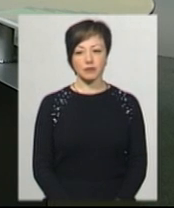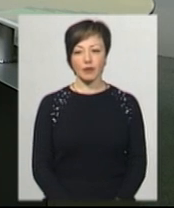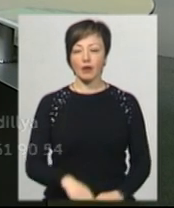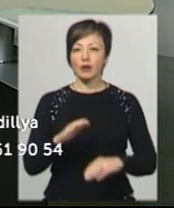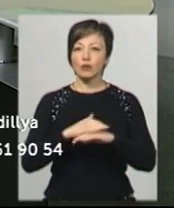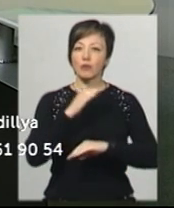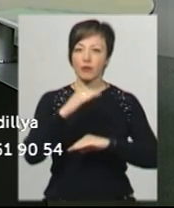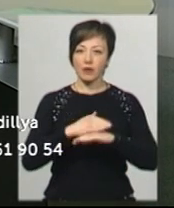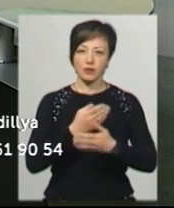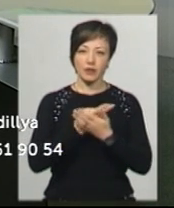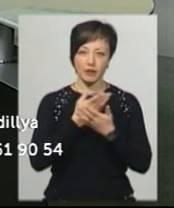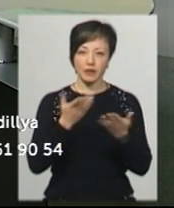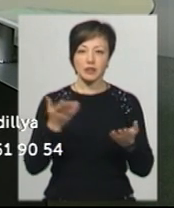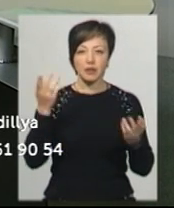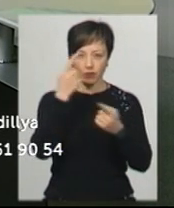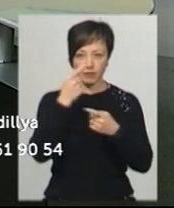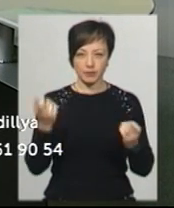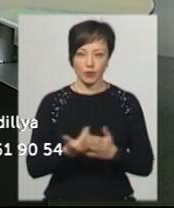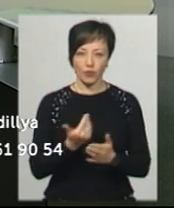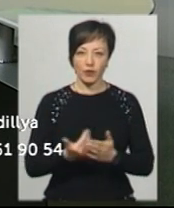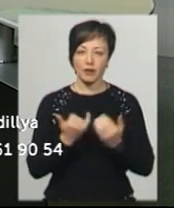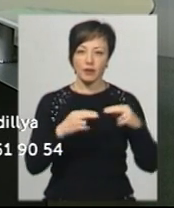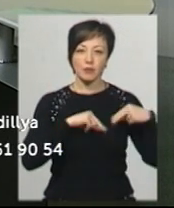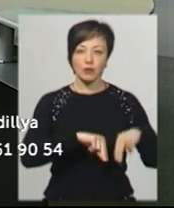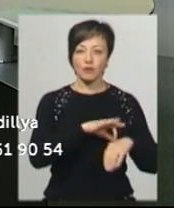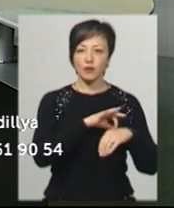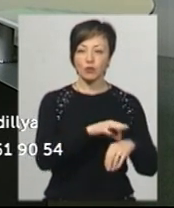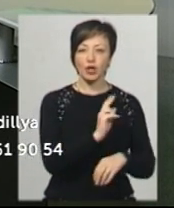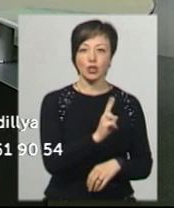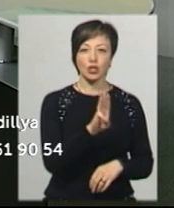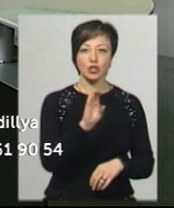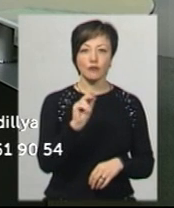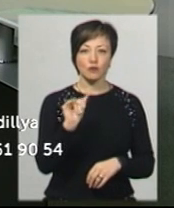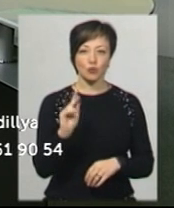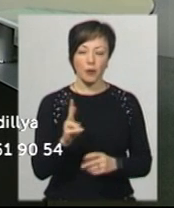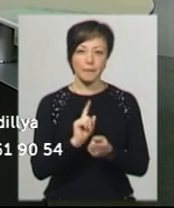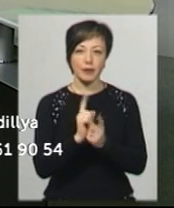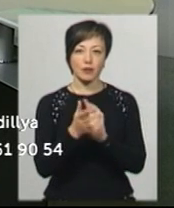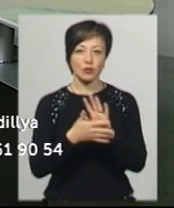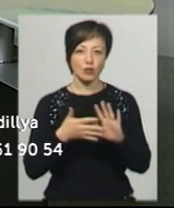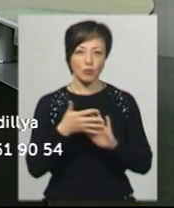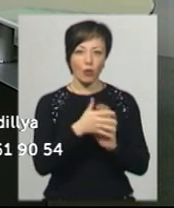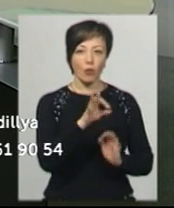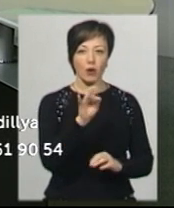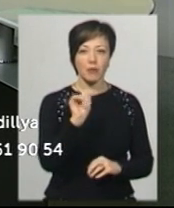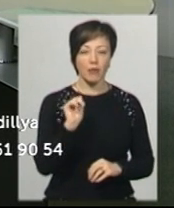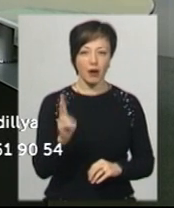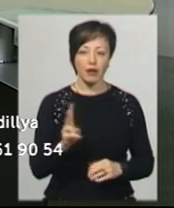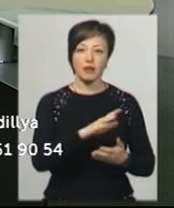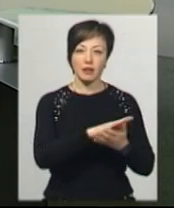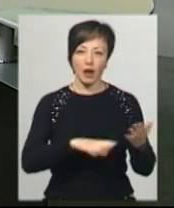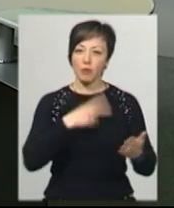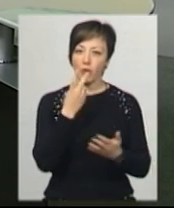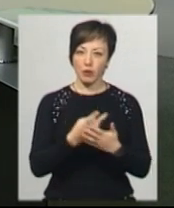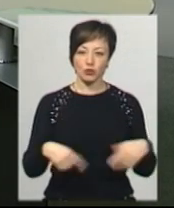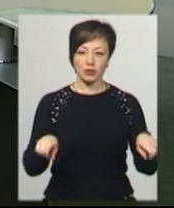Доброго вечора, ви дивитесь інформаційний випуск. У студії для вас працюють ведуча Катерина Шевчук, на жест умову перекладає Ольга Рибак. Далі ви